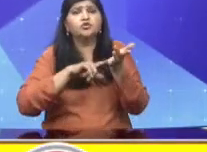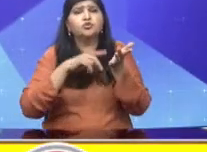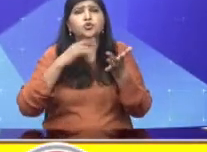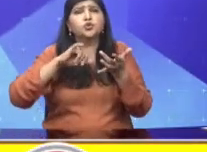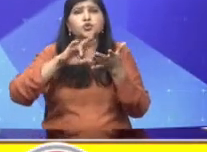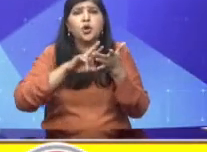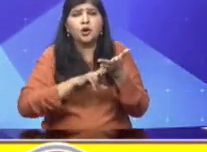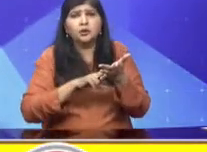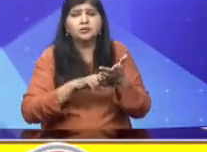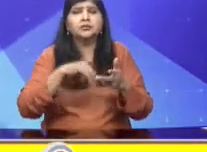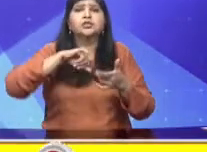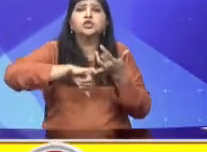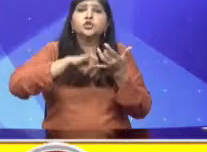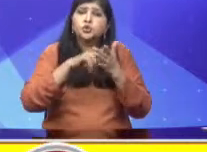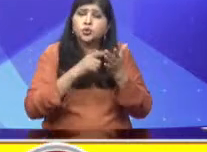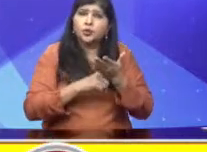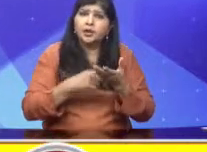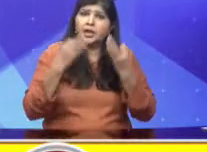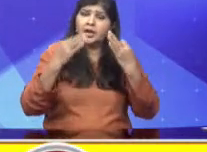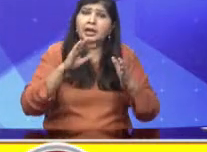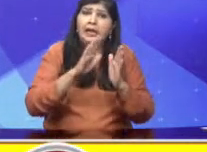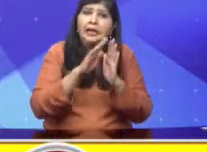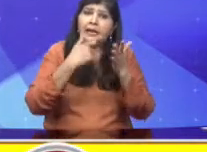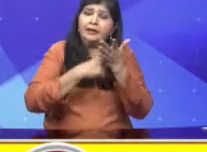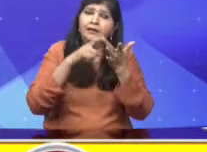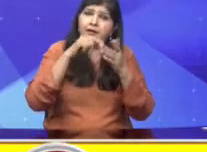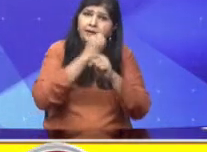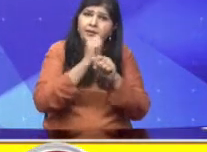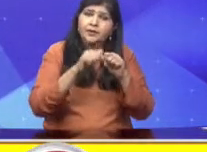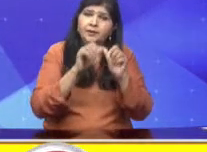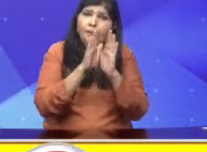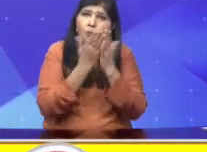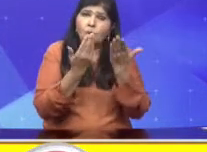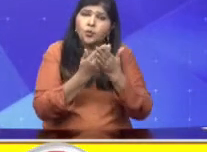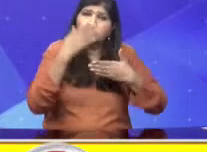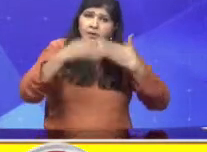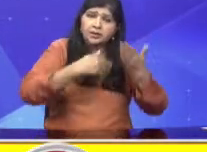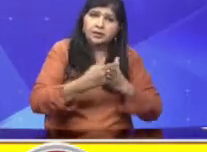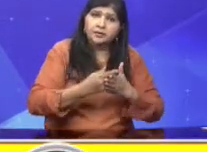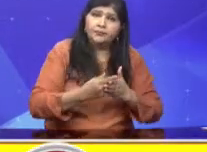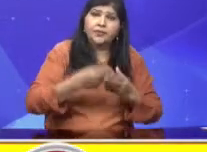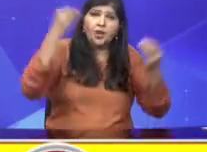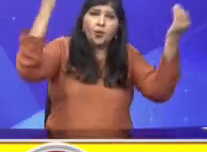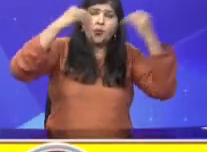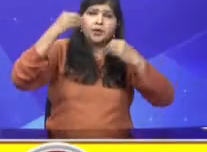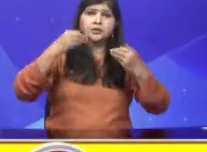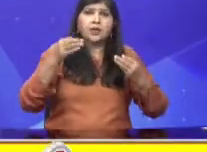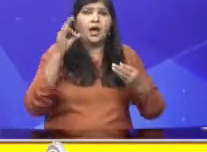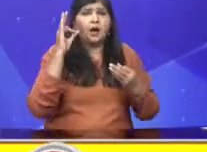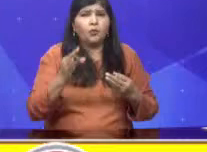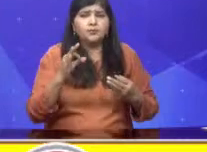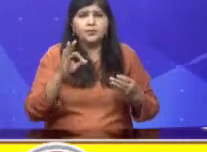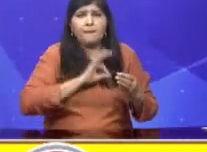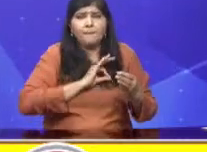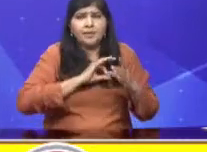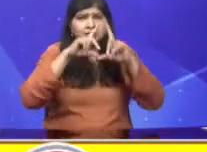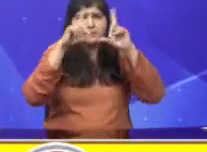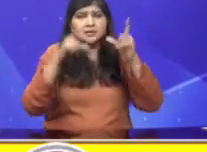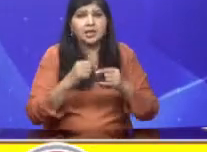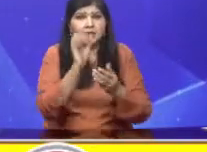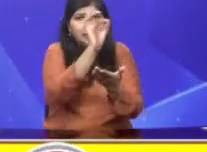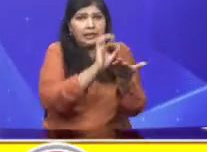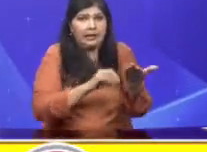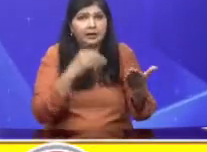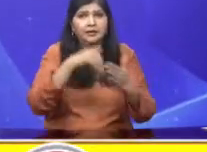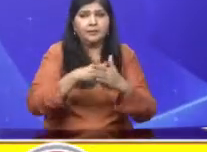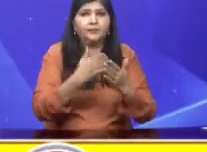बेहत लोकप्री है रगवेत के परजन्य सुक्तम में भी वर्षा के संद्रे का खुबसूर्ति से वर्णन है